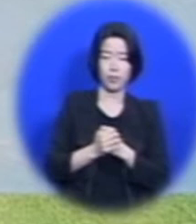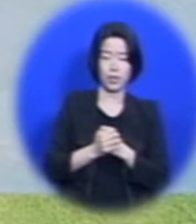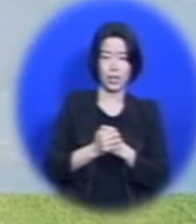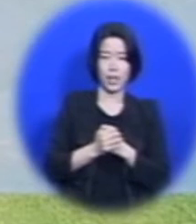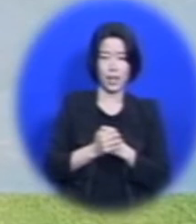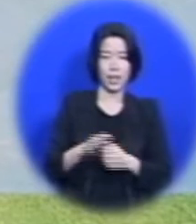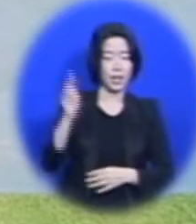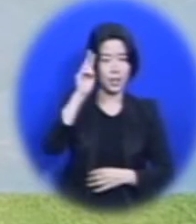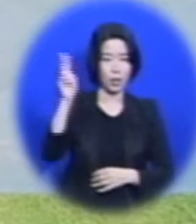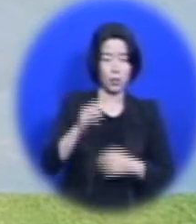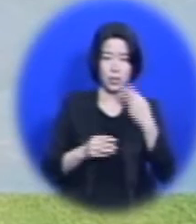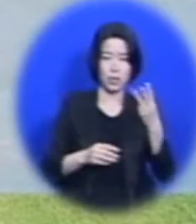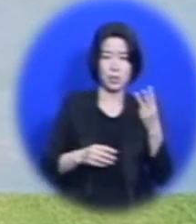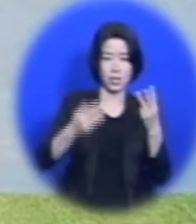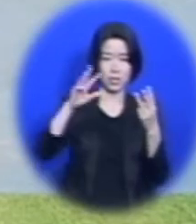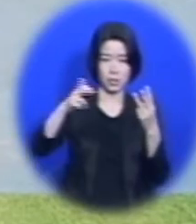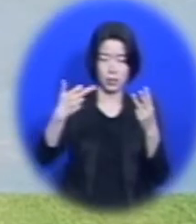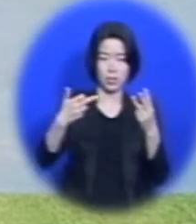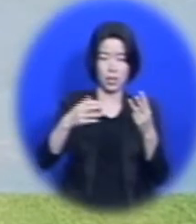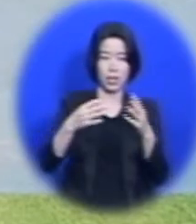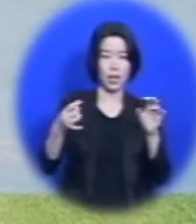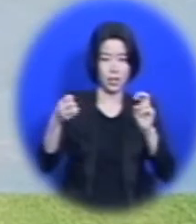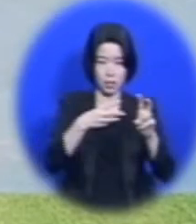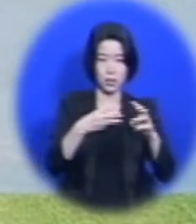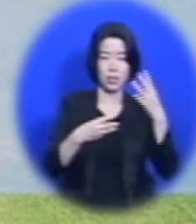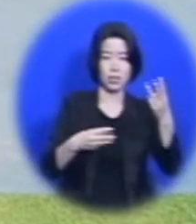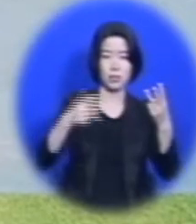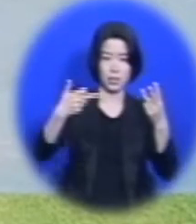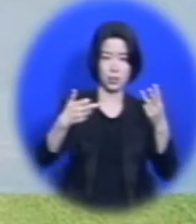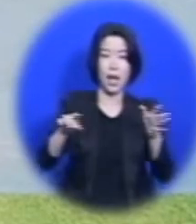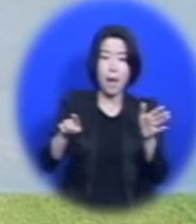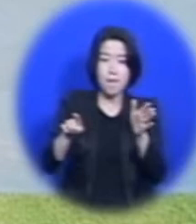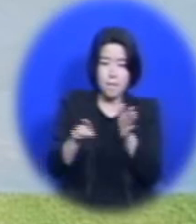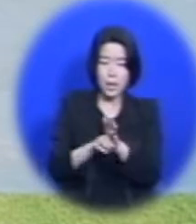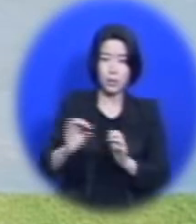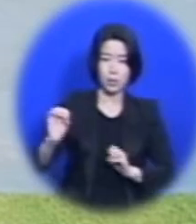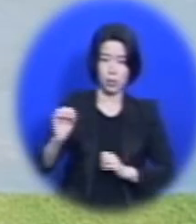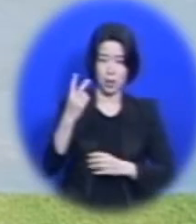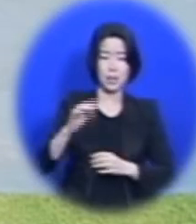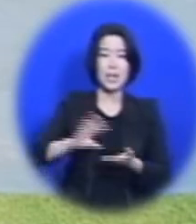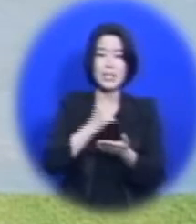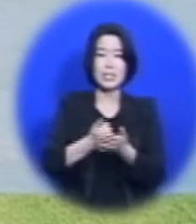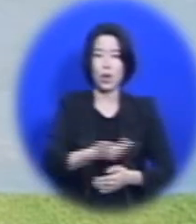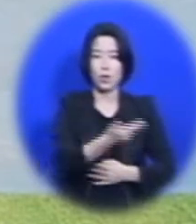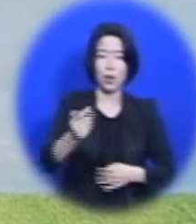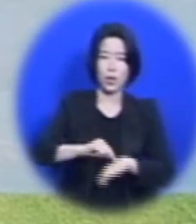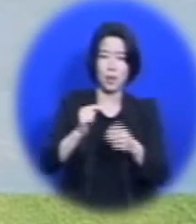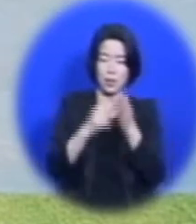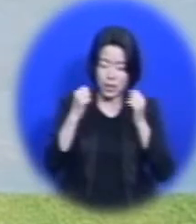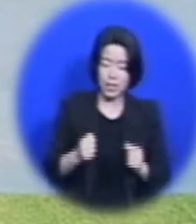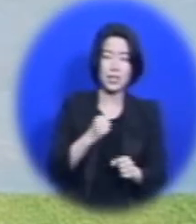야고보 3장 17절에 에베소서 3장 17절에 믿음으로 말미암아 그리스도께서 너희 마음에